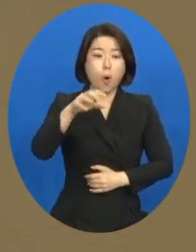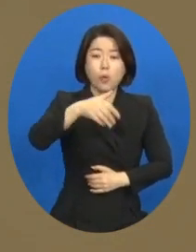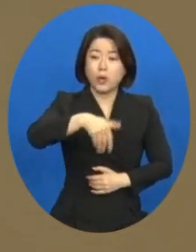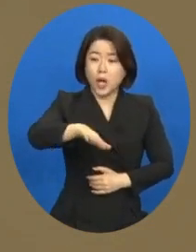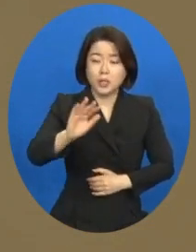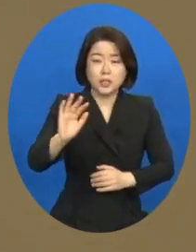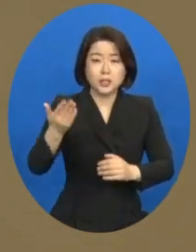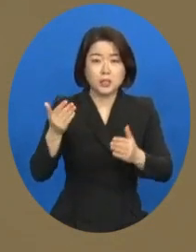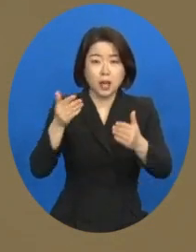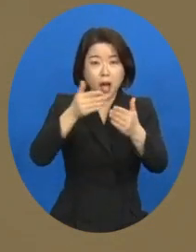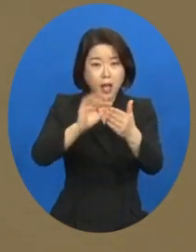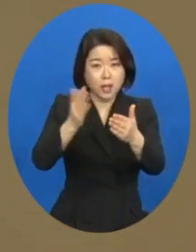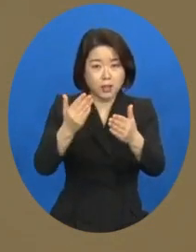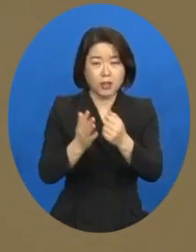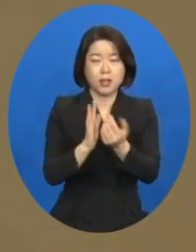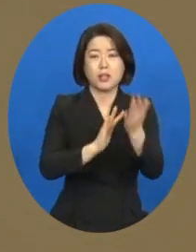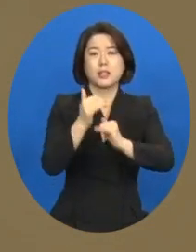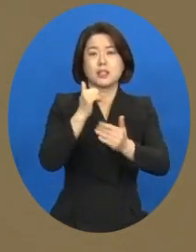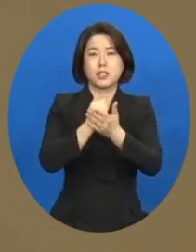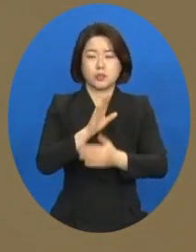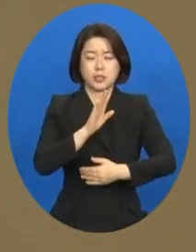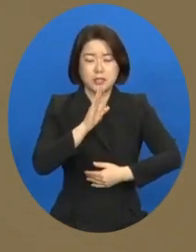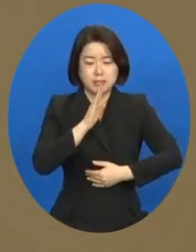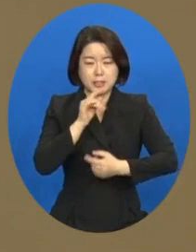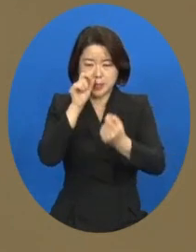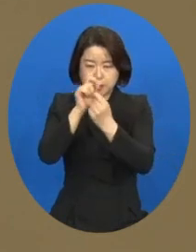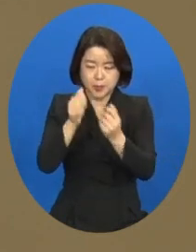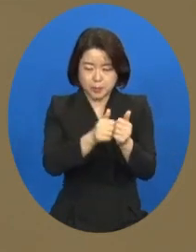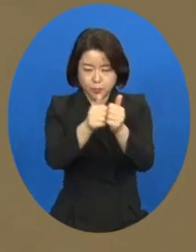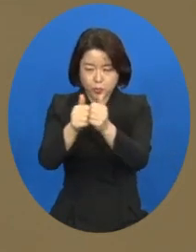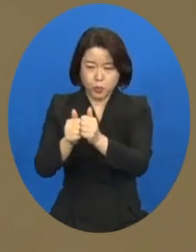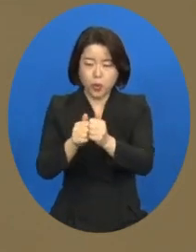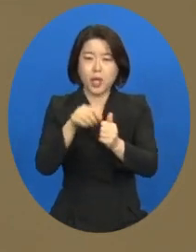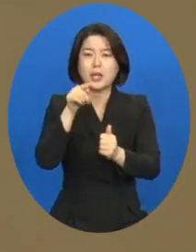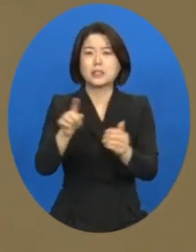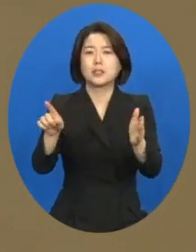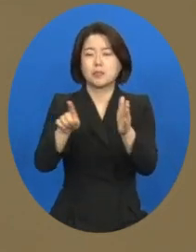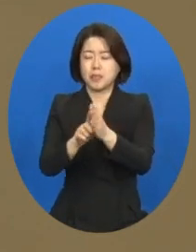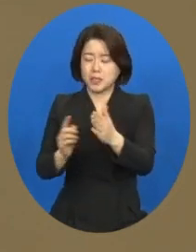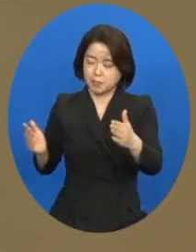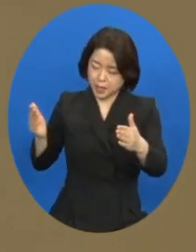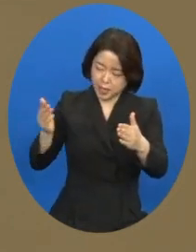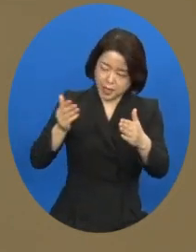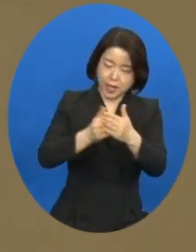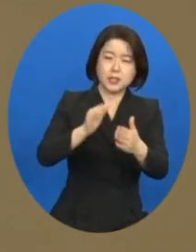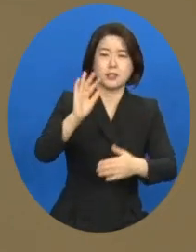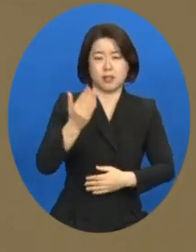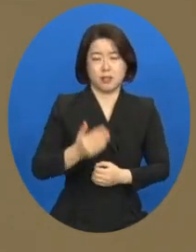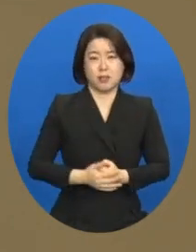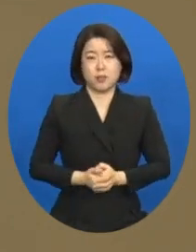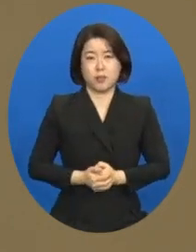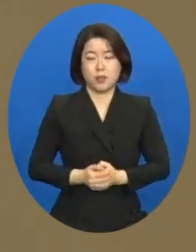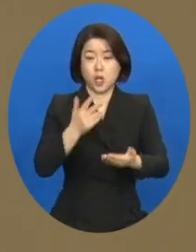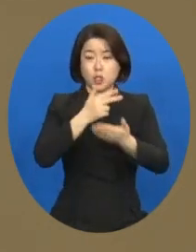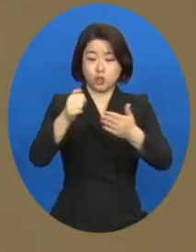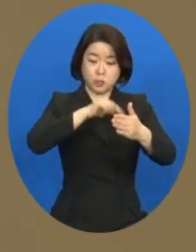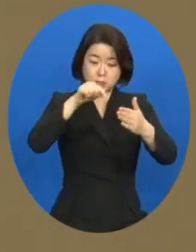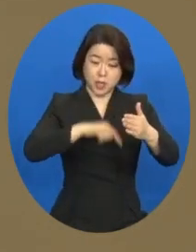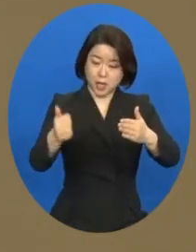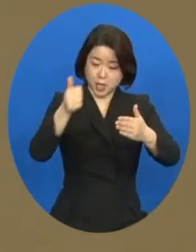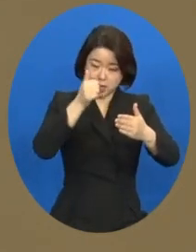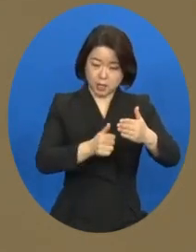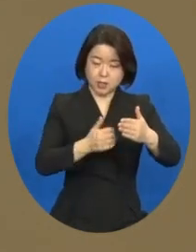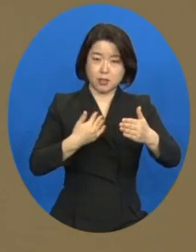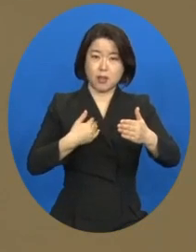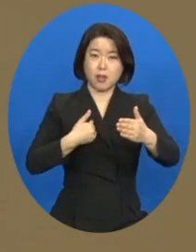되죠? 예수님과 실제로 친밀히 동행하는 믿음이어야 돼요. 주님이 내 안에 계신 것을 내가